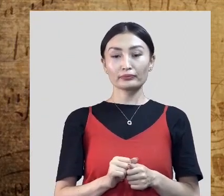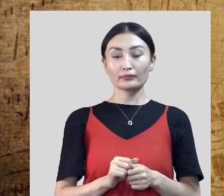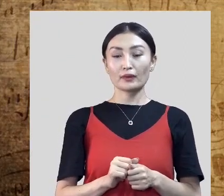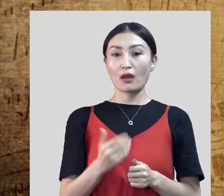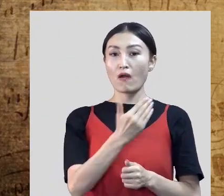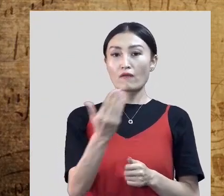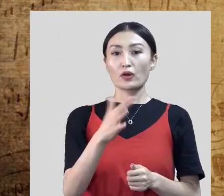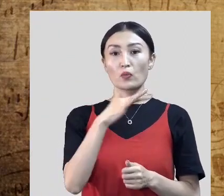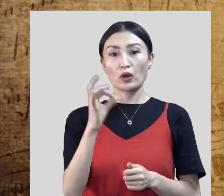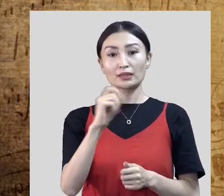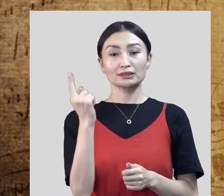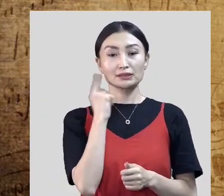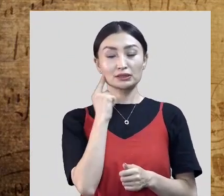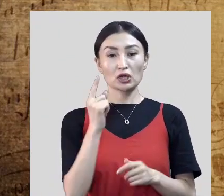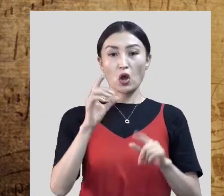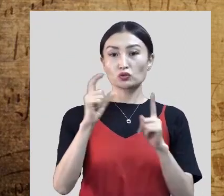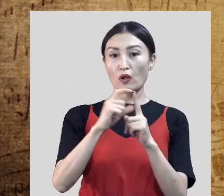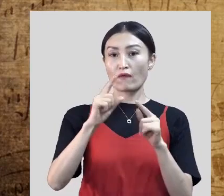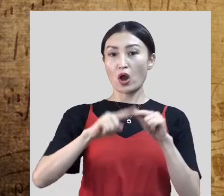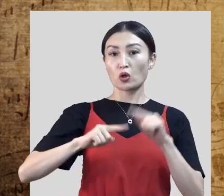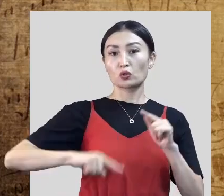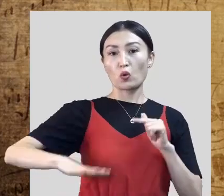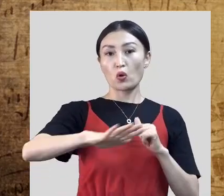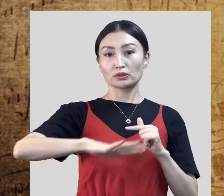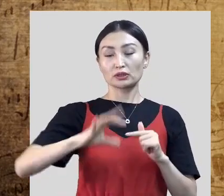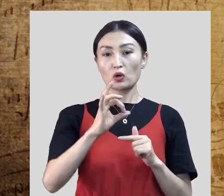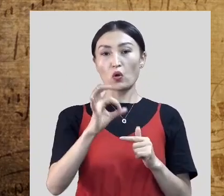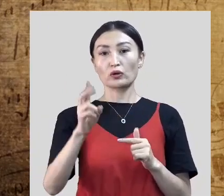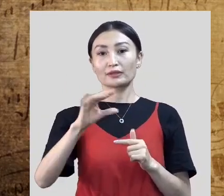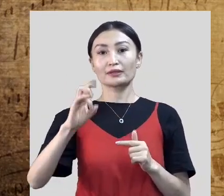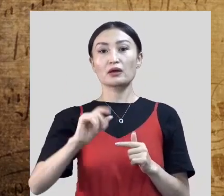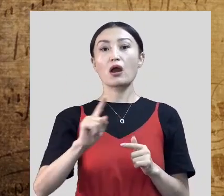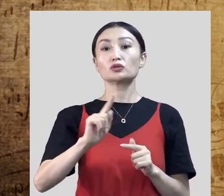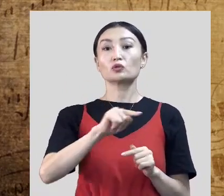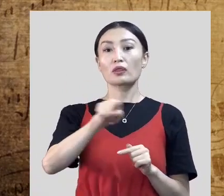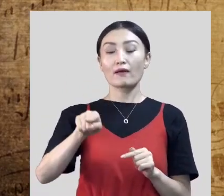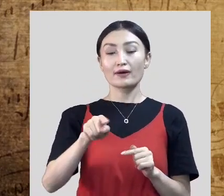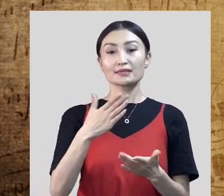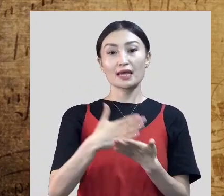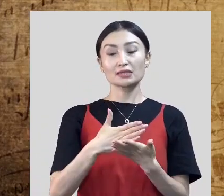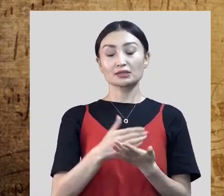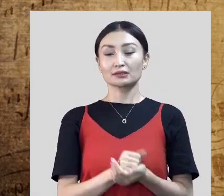Вы не раз слышали слово «родина». Как вы понимаете, что оно для вас значит?